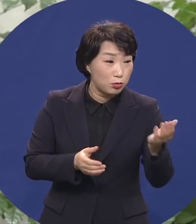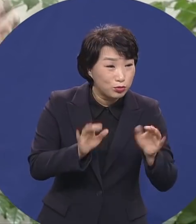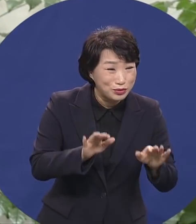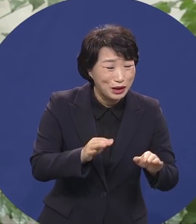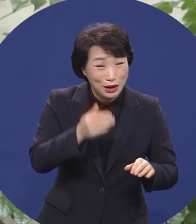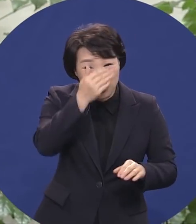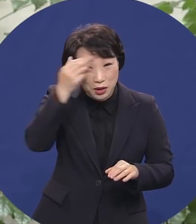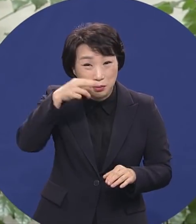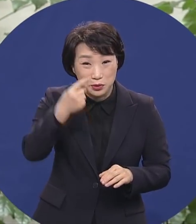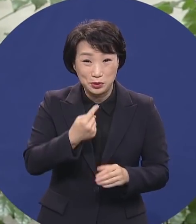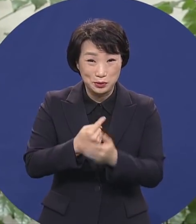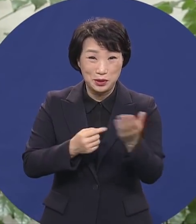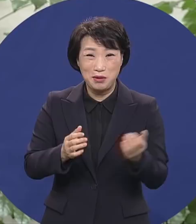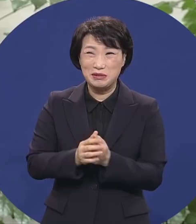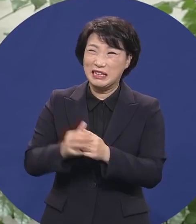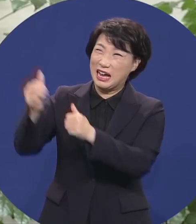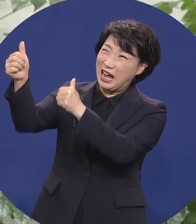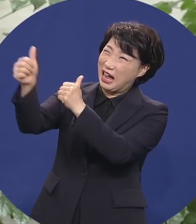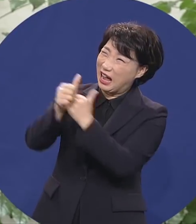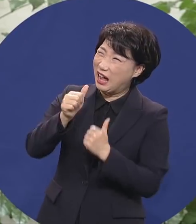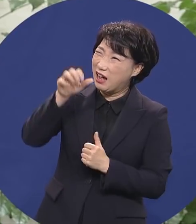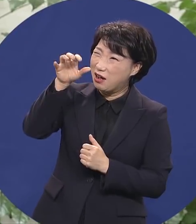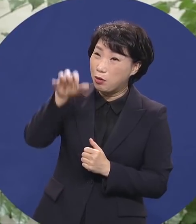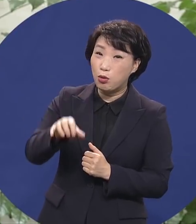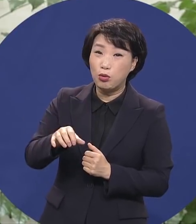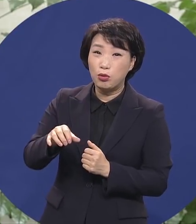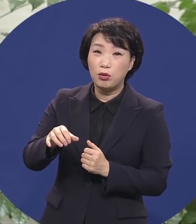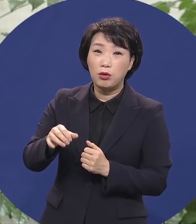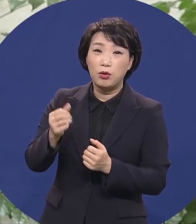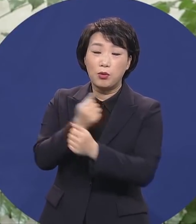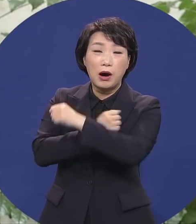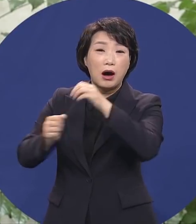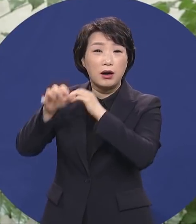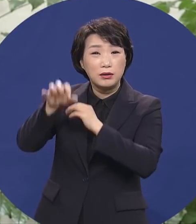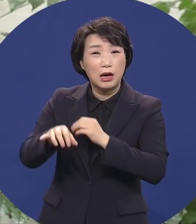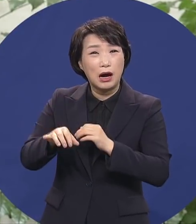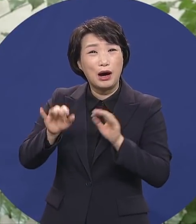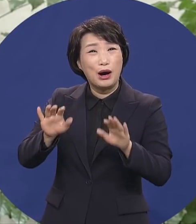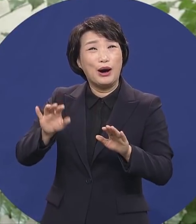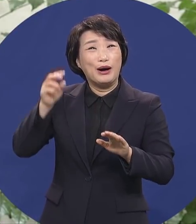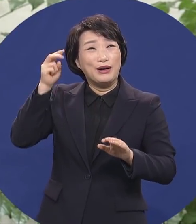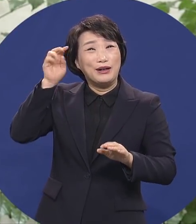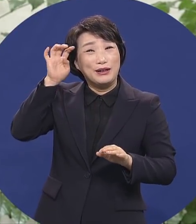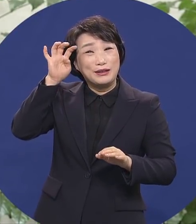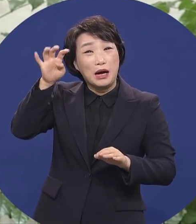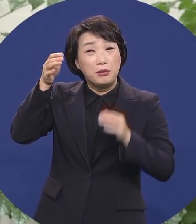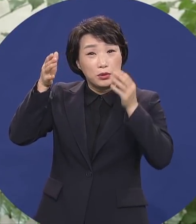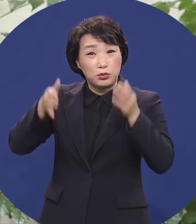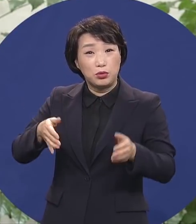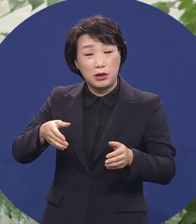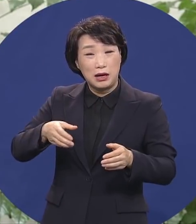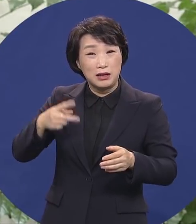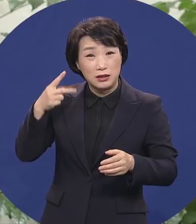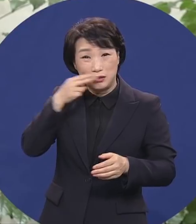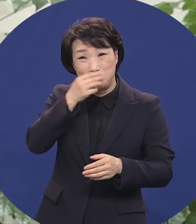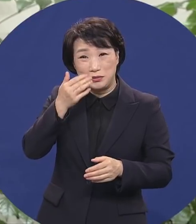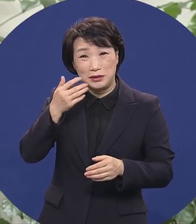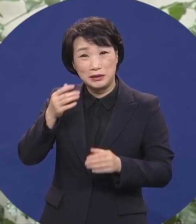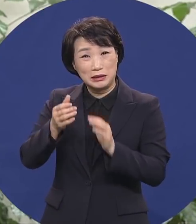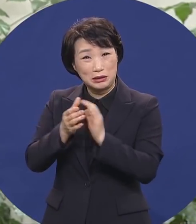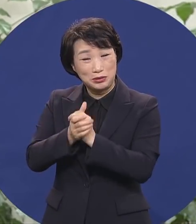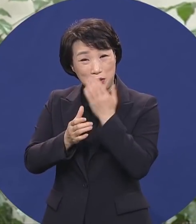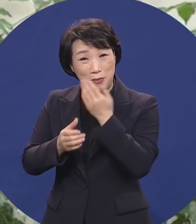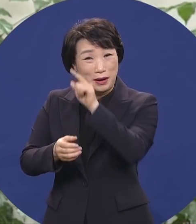나이라도 그 땅볕 광야에서 어떻게 40일 동안을 금식하셨을까?